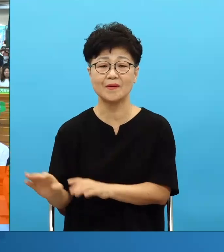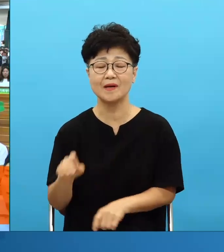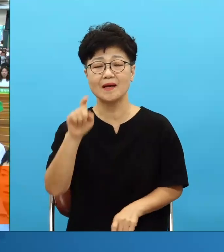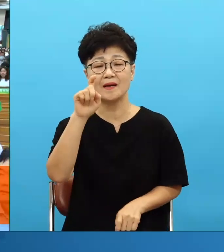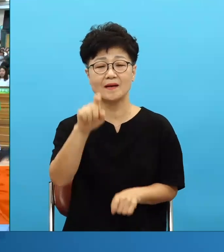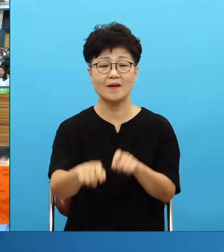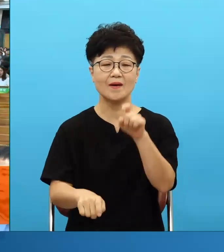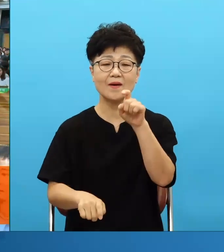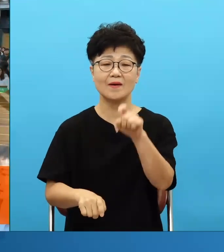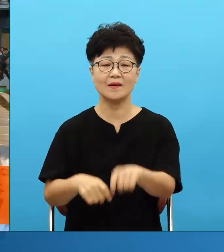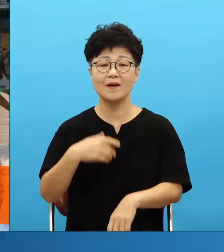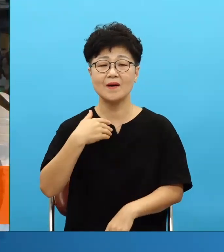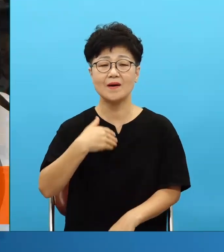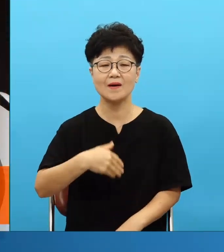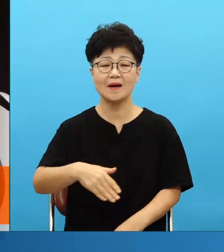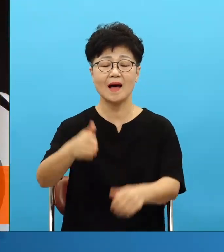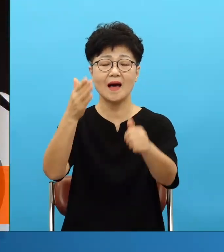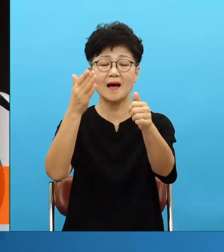버리고